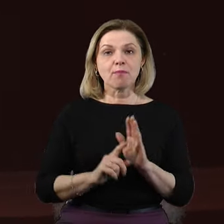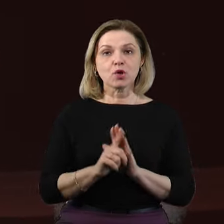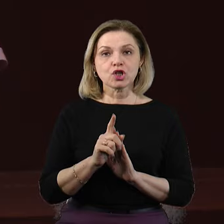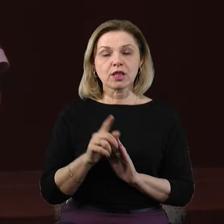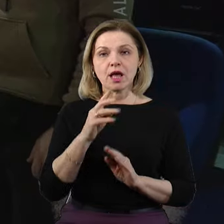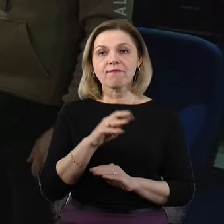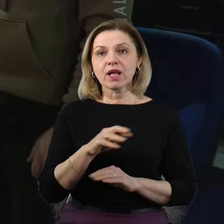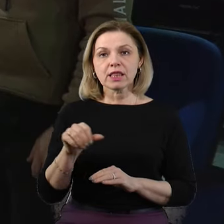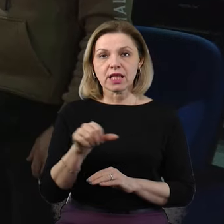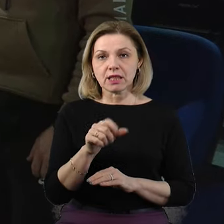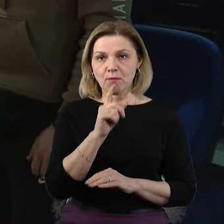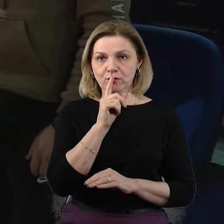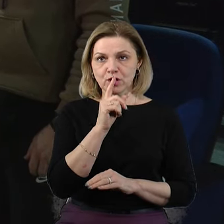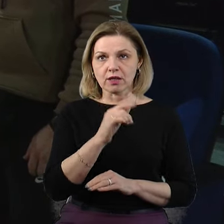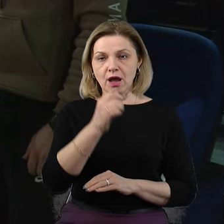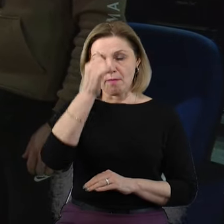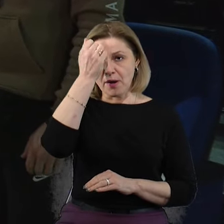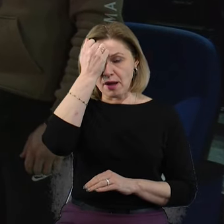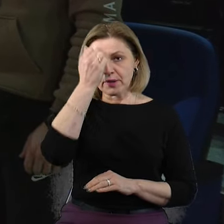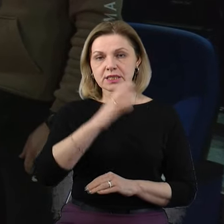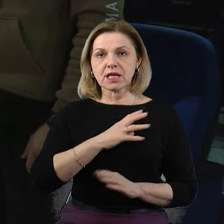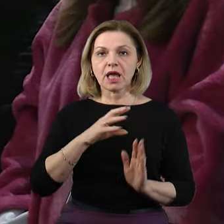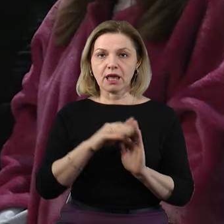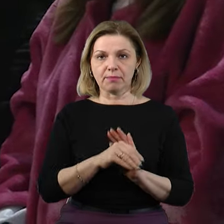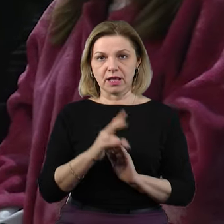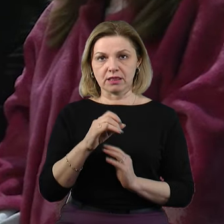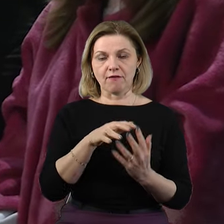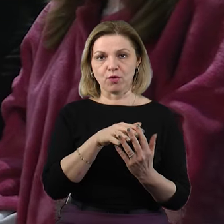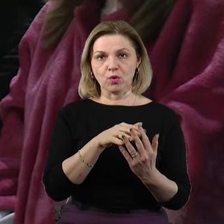з хвилини мовчання у пам'ять загиблих військових на